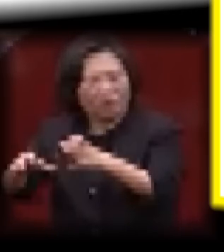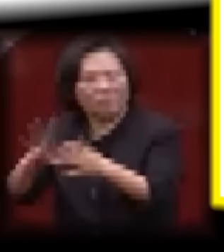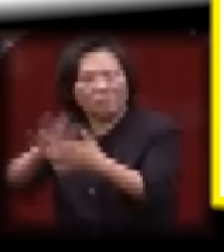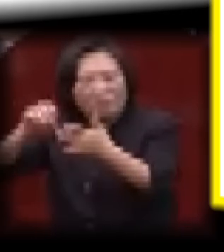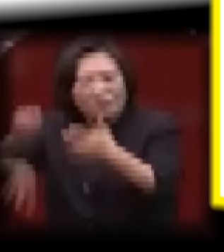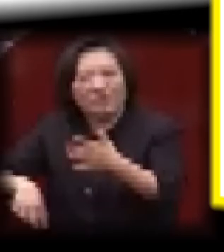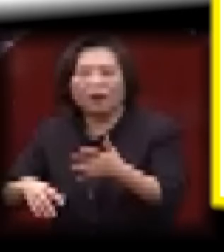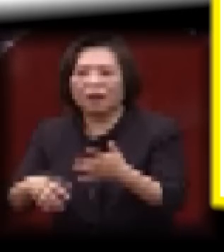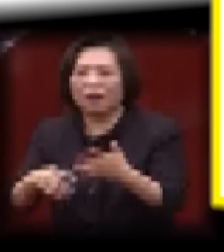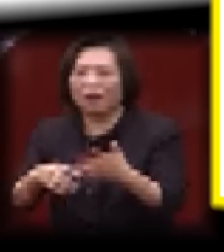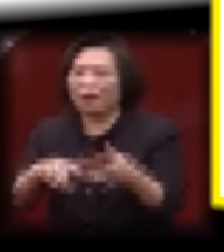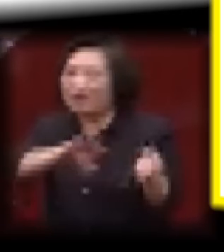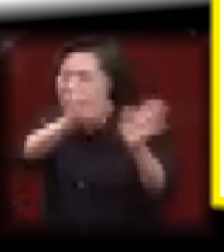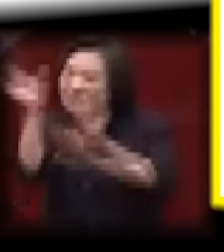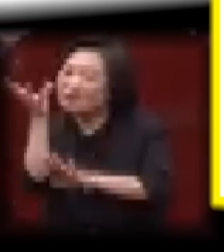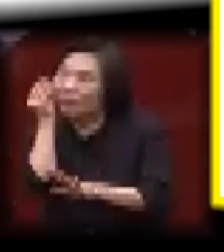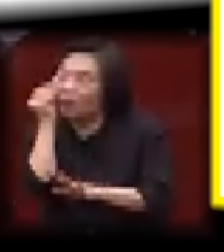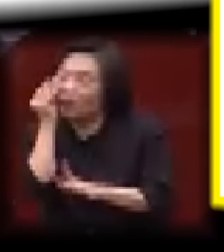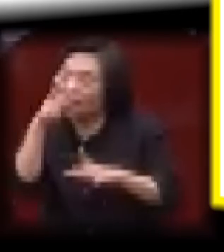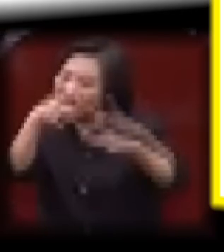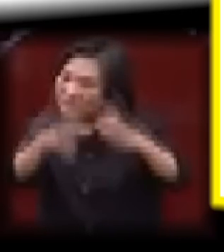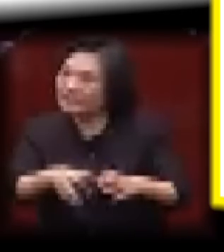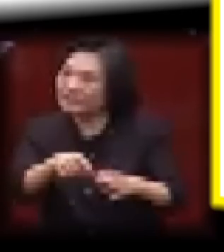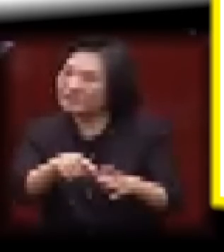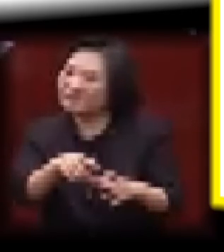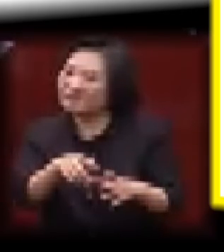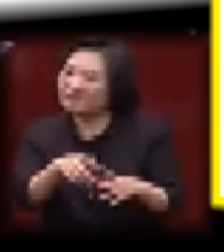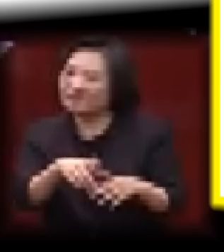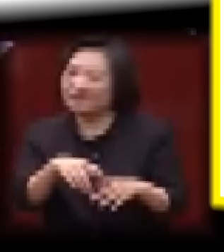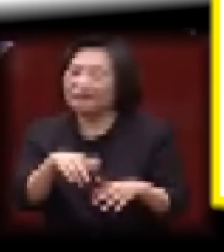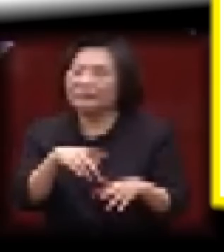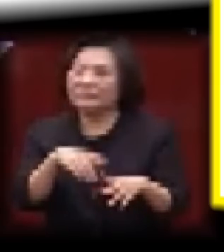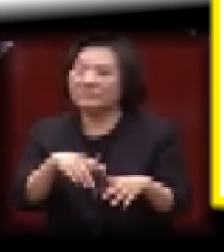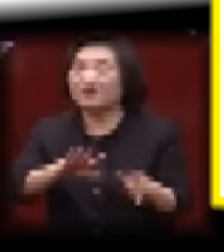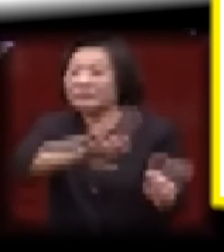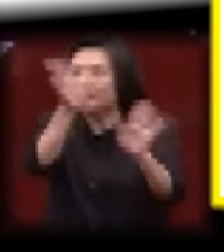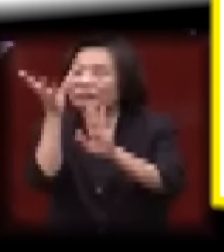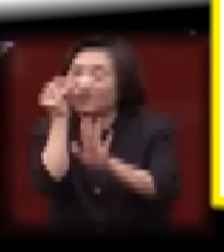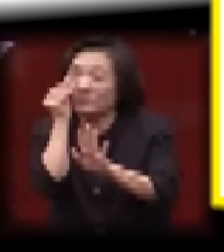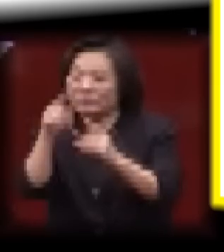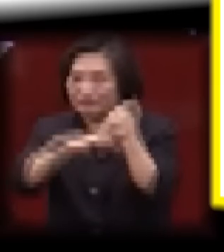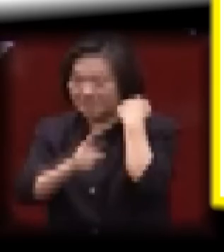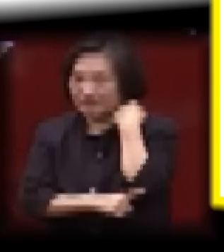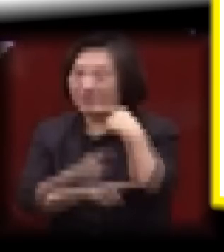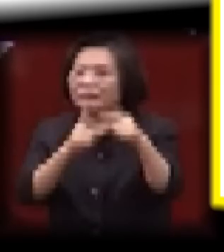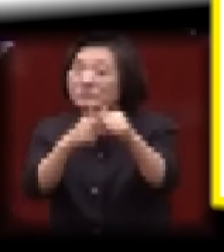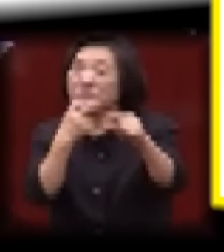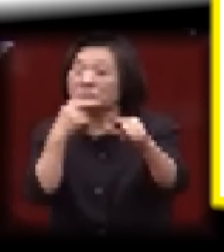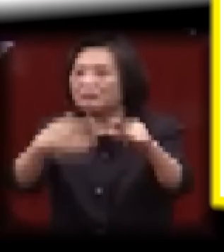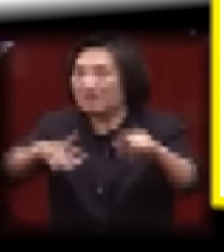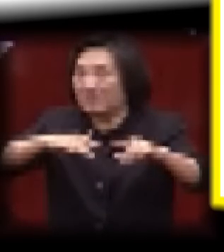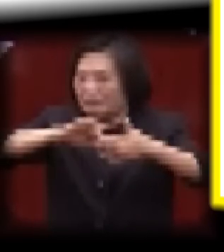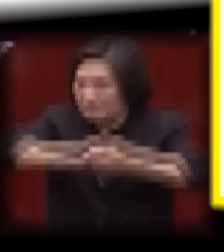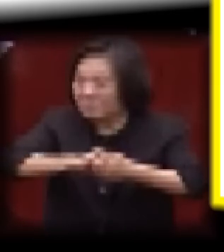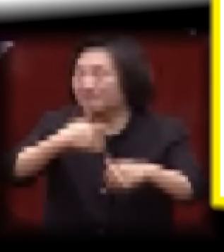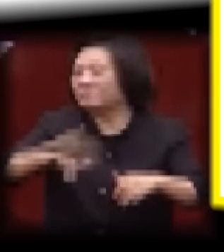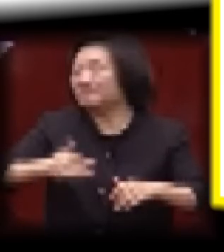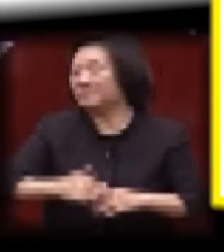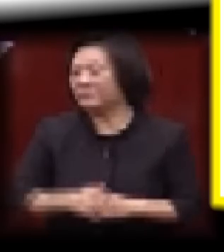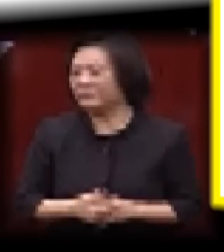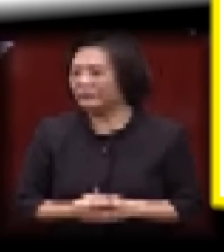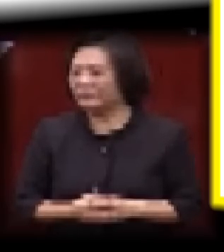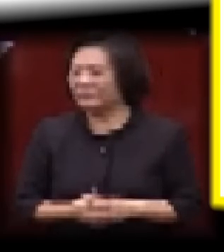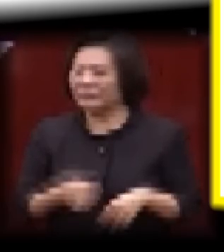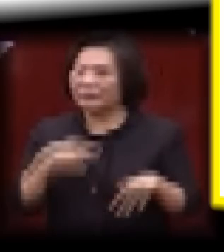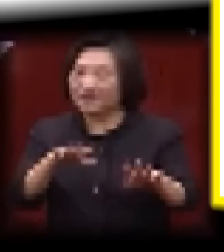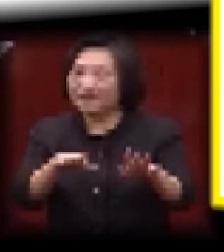什么回事？这个中央景观法还在定，所以在中央景观法在定的时候，你知道